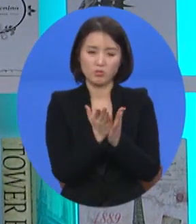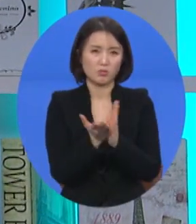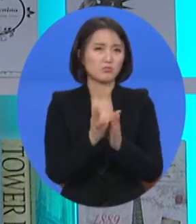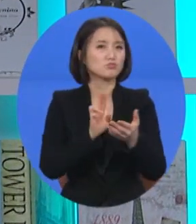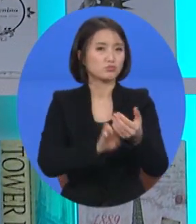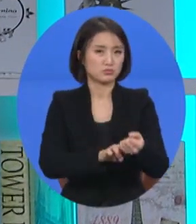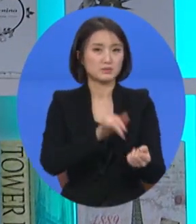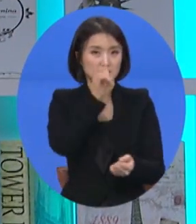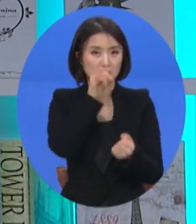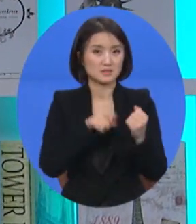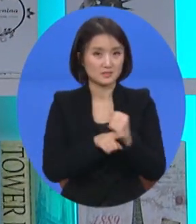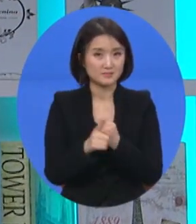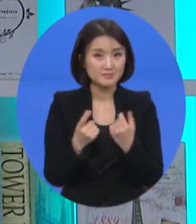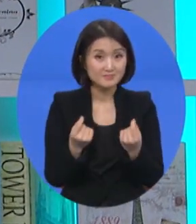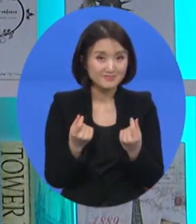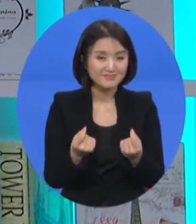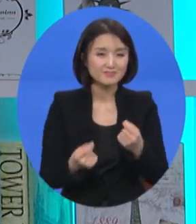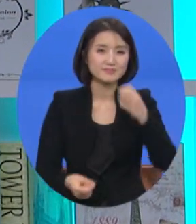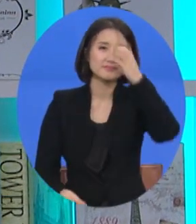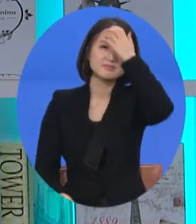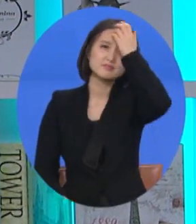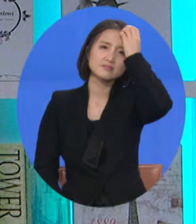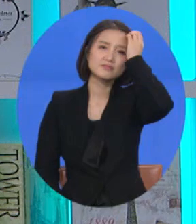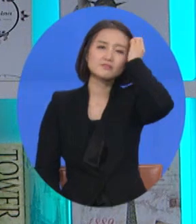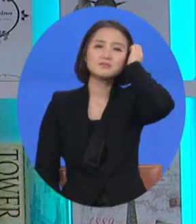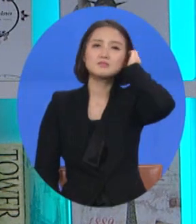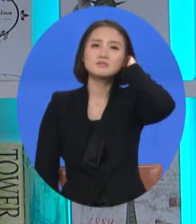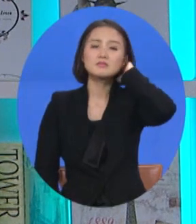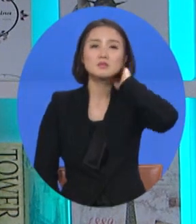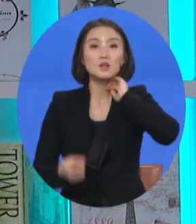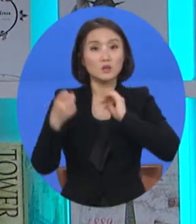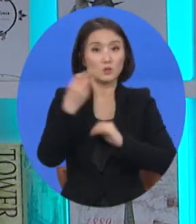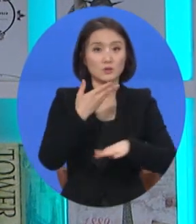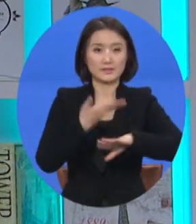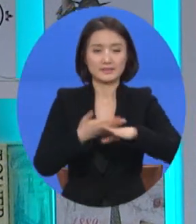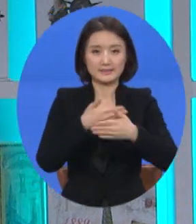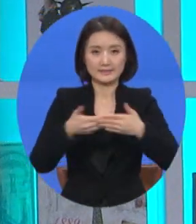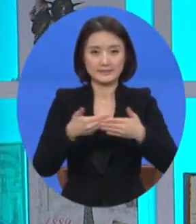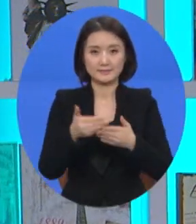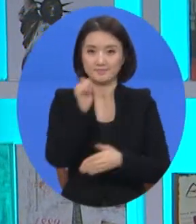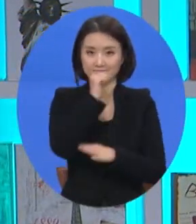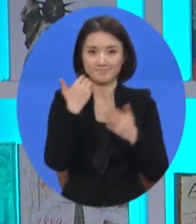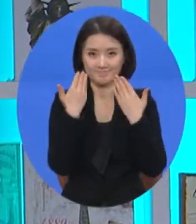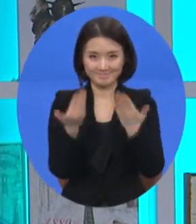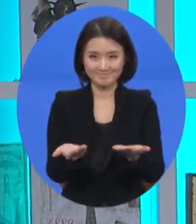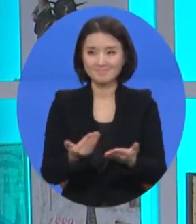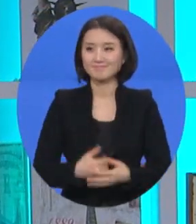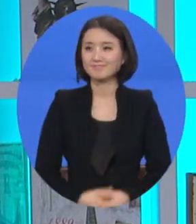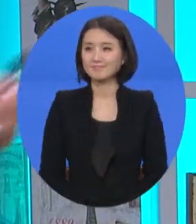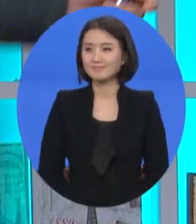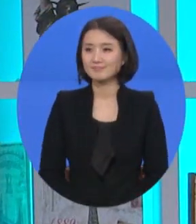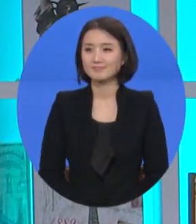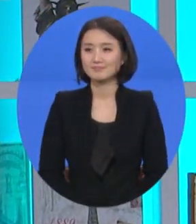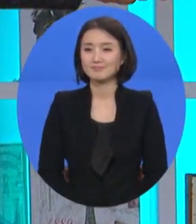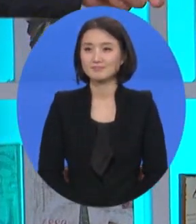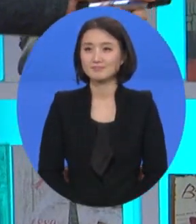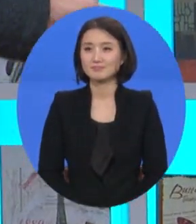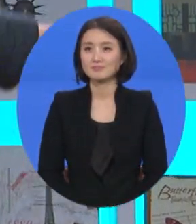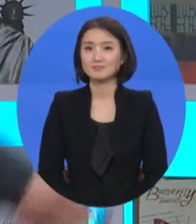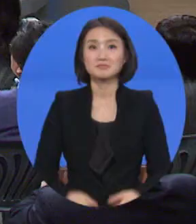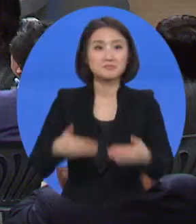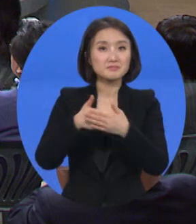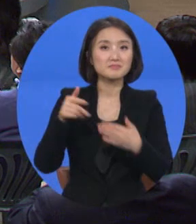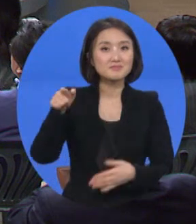동부 동물들이 등장하는 그림에는 또한 어떤 의미가 있는지 두번째 동물 한번 보도록 하겠습니다 여러분 이게